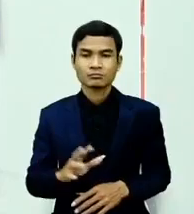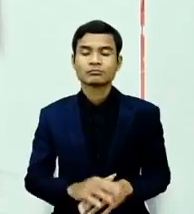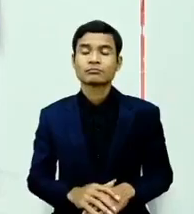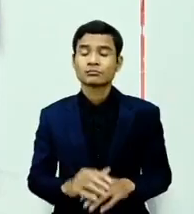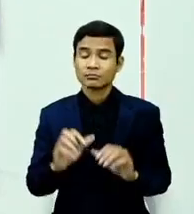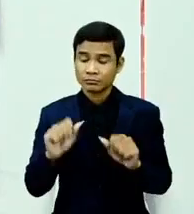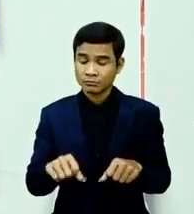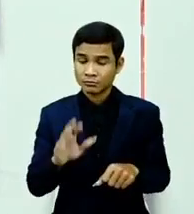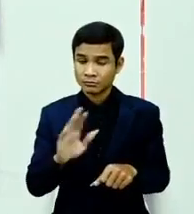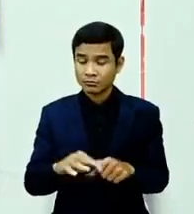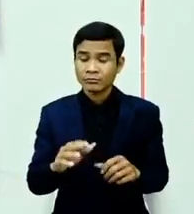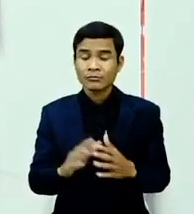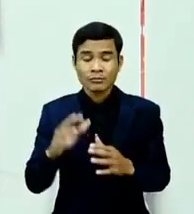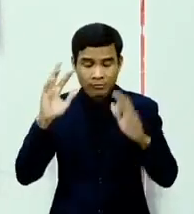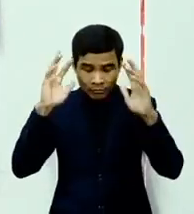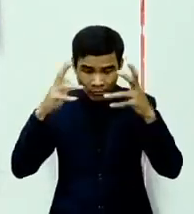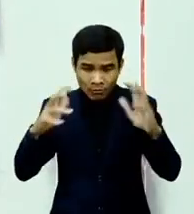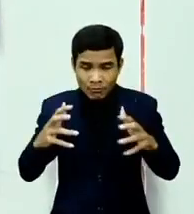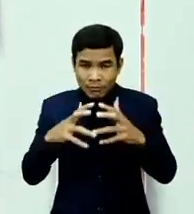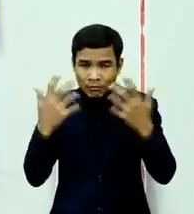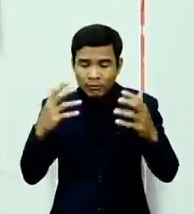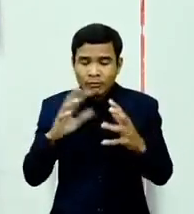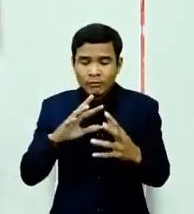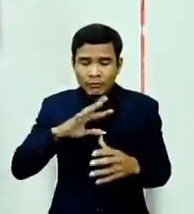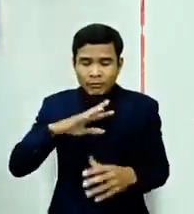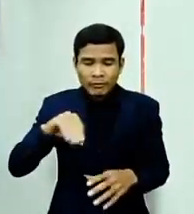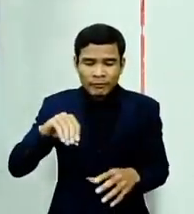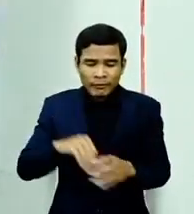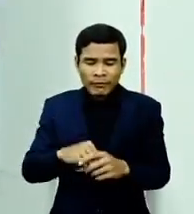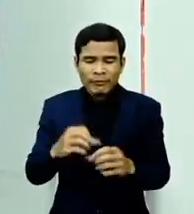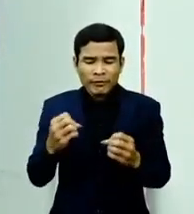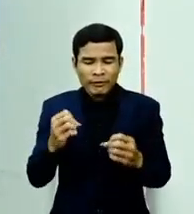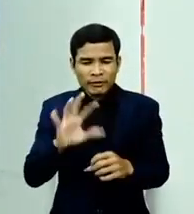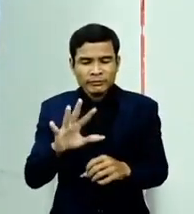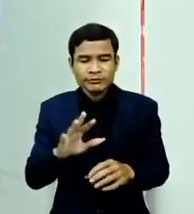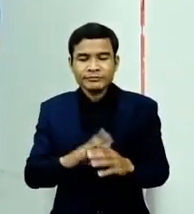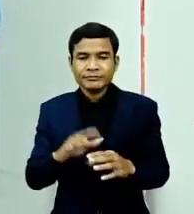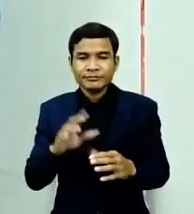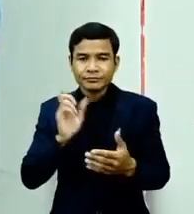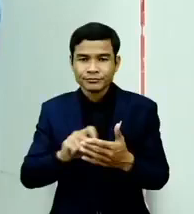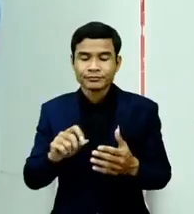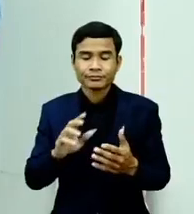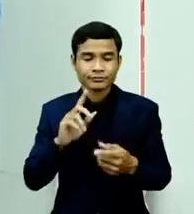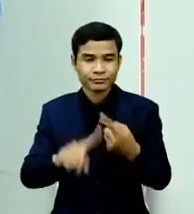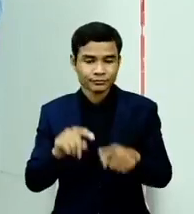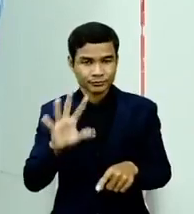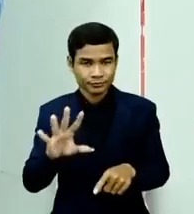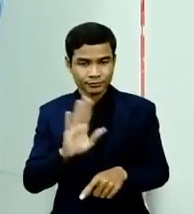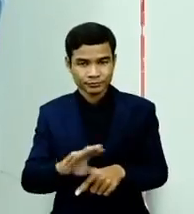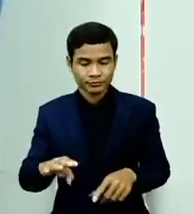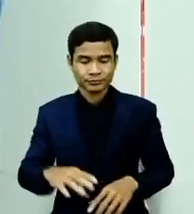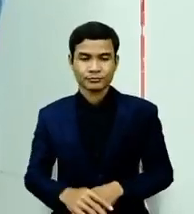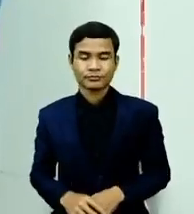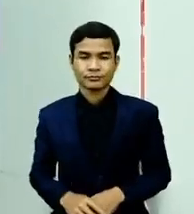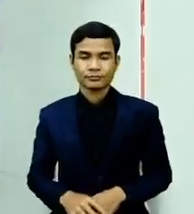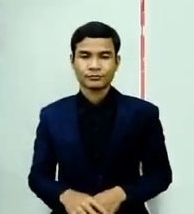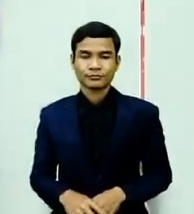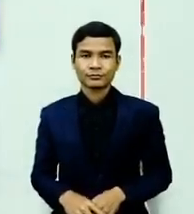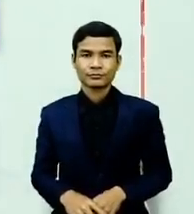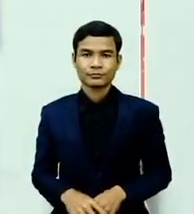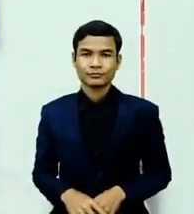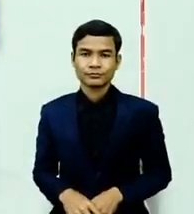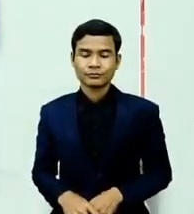1 2 3 4 5ចាតោទាំងអស់គឺមានចំនួន5ដូច្នេះចាយើងបំពេញក៏ដូចជាសរសេរលេខលេខ5